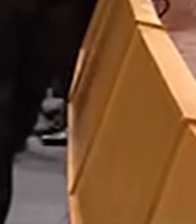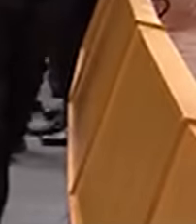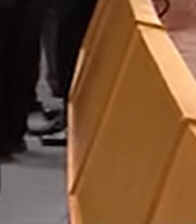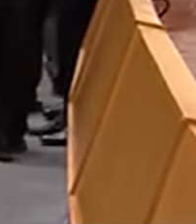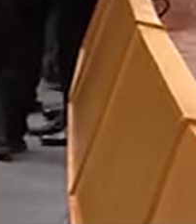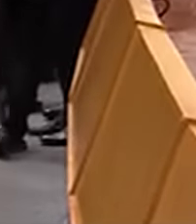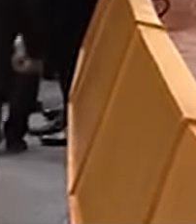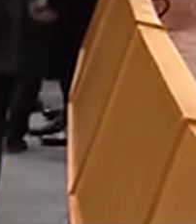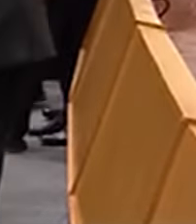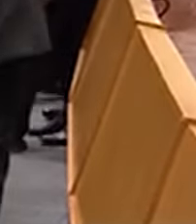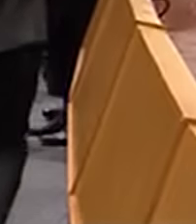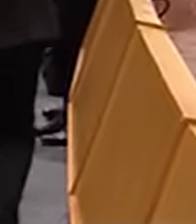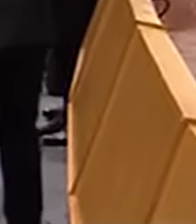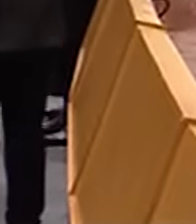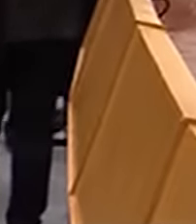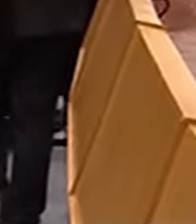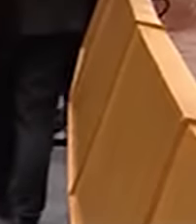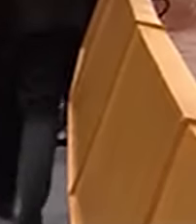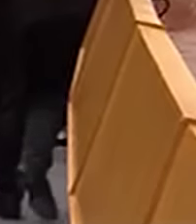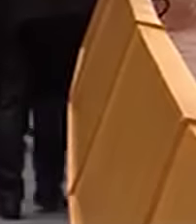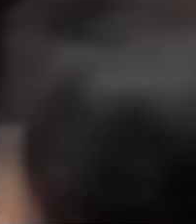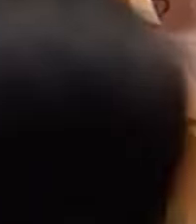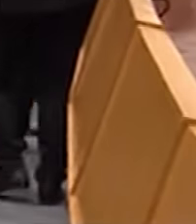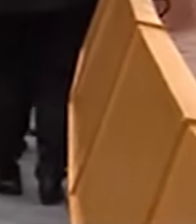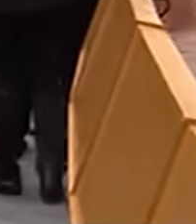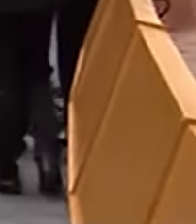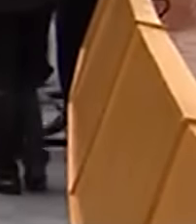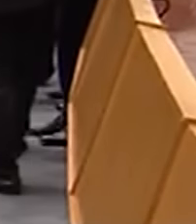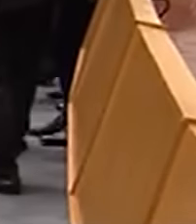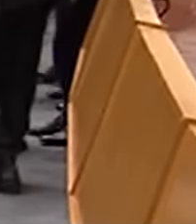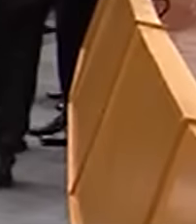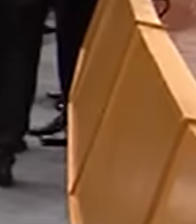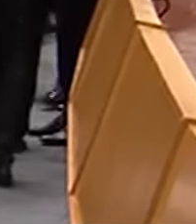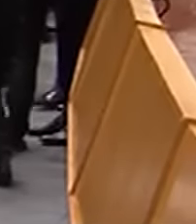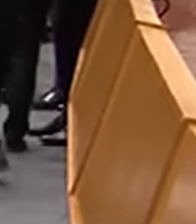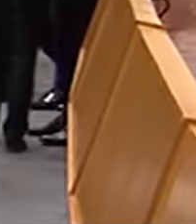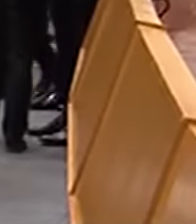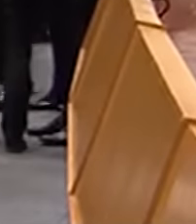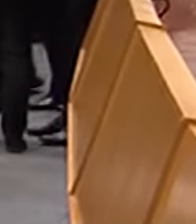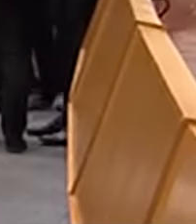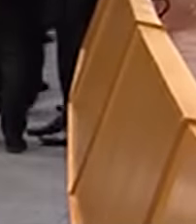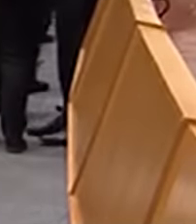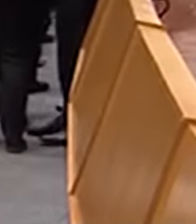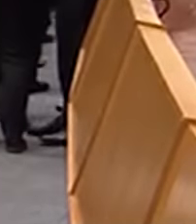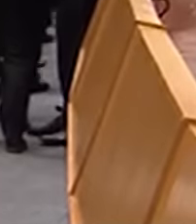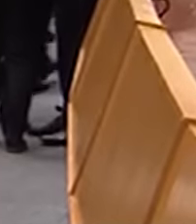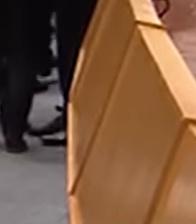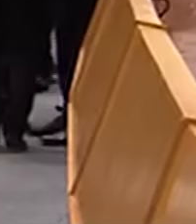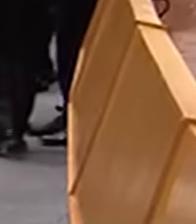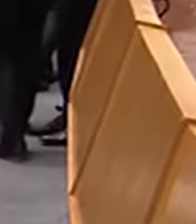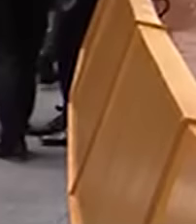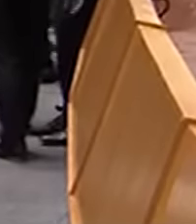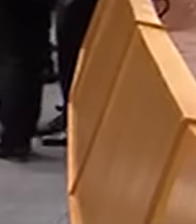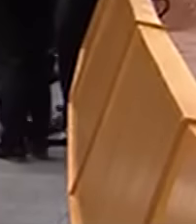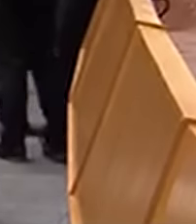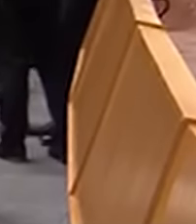งเช้าที่ผ่านมาเกิดอะไรขึ้นบ้างครับ ค่ะเริ่มต้นวันนี้ที่ทางพลเอกประยุทธ์จันทร์โอชานายกรัฐมนตรี